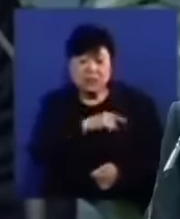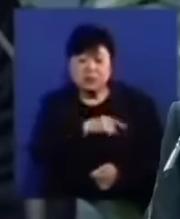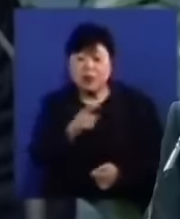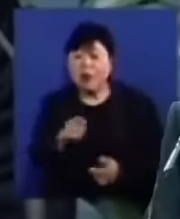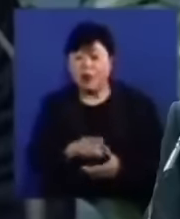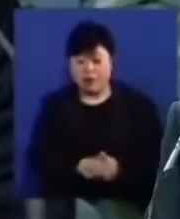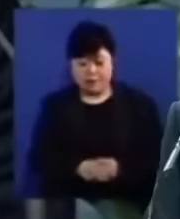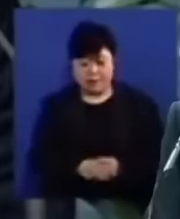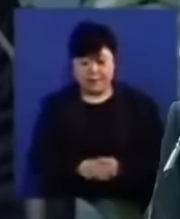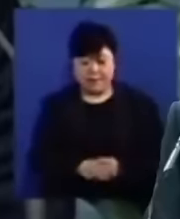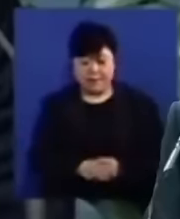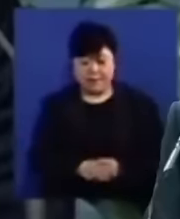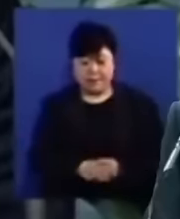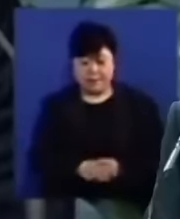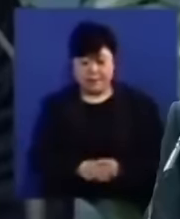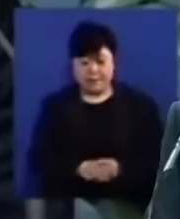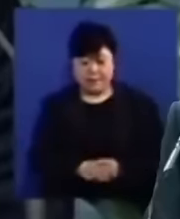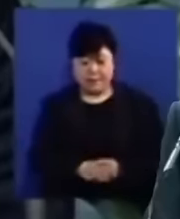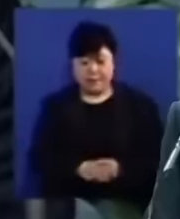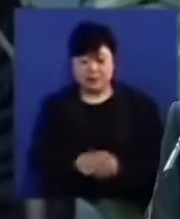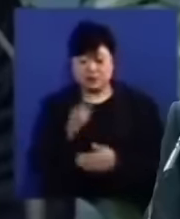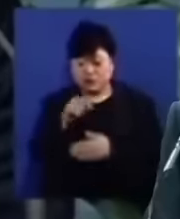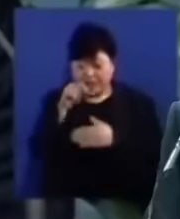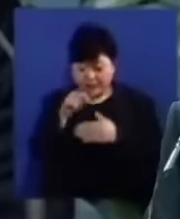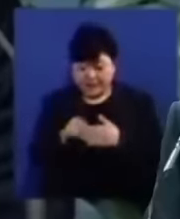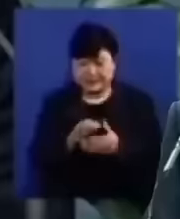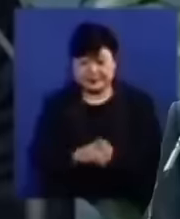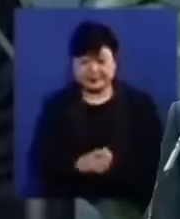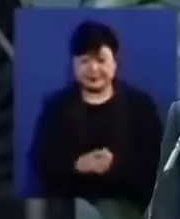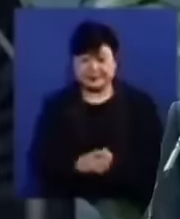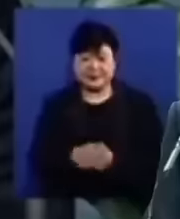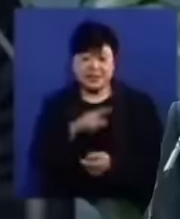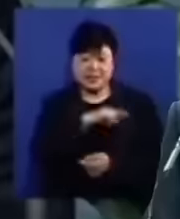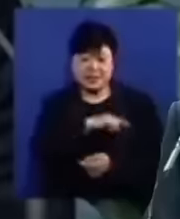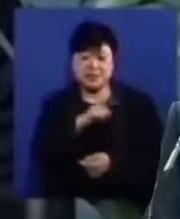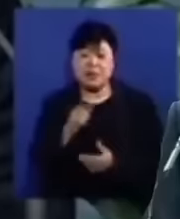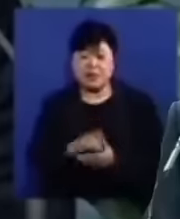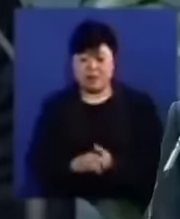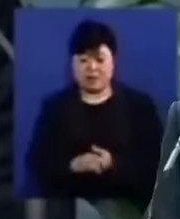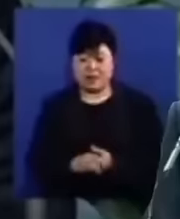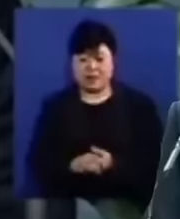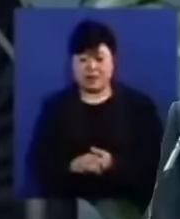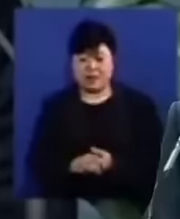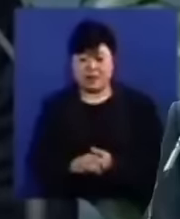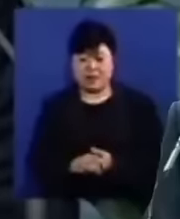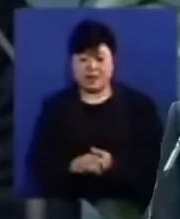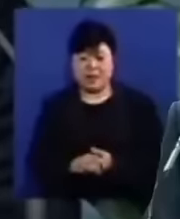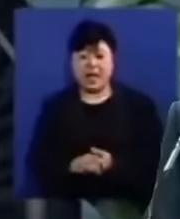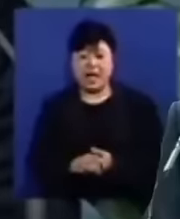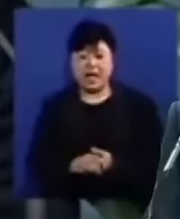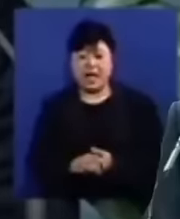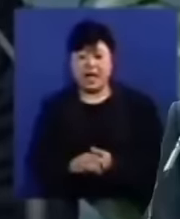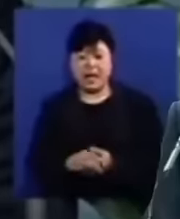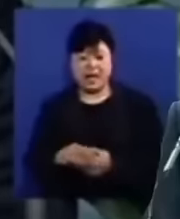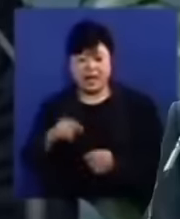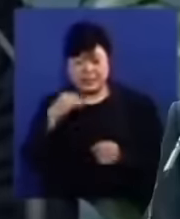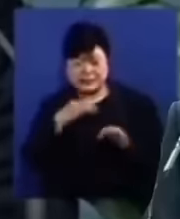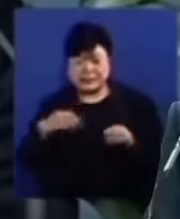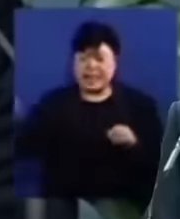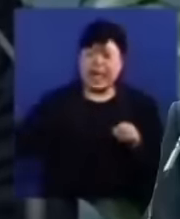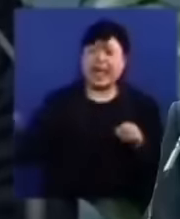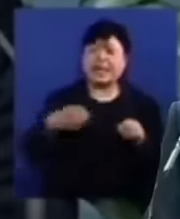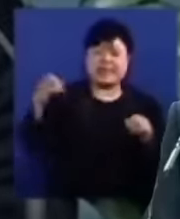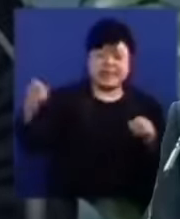있어요. 그 중에 한 이름이 해일입니다. 해일. 쓰나미.